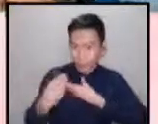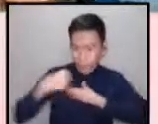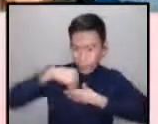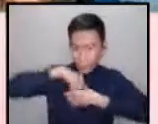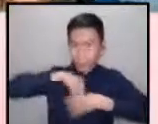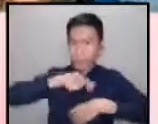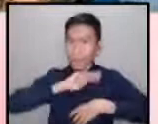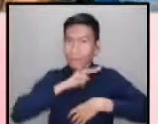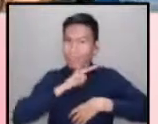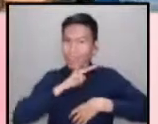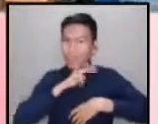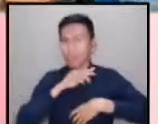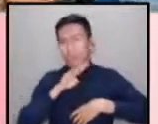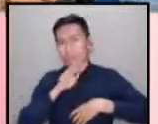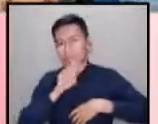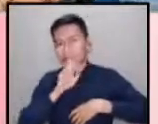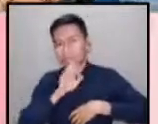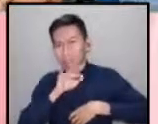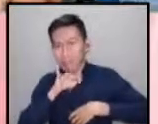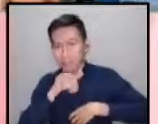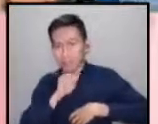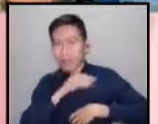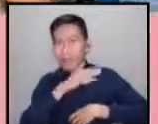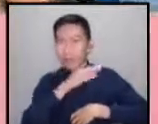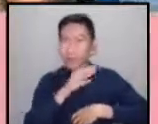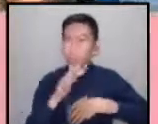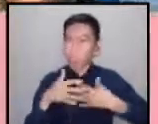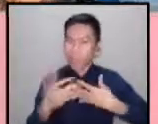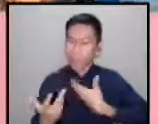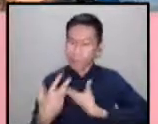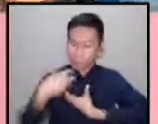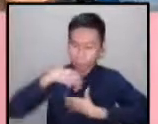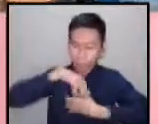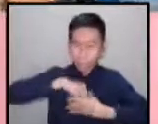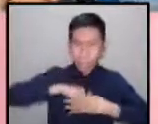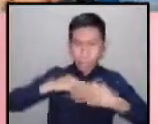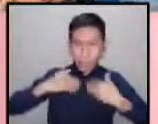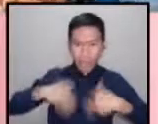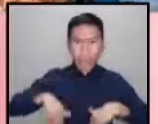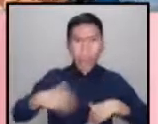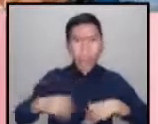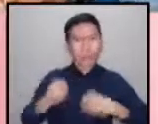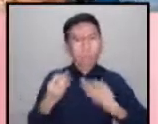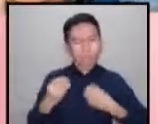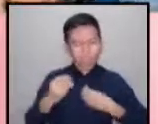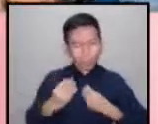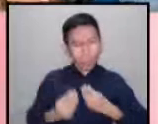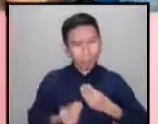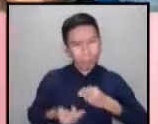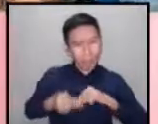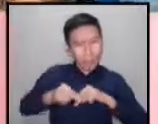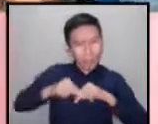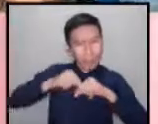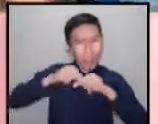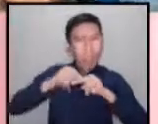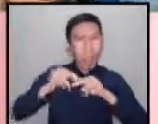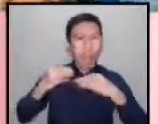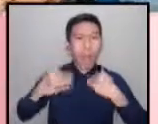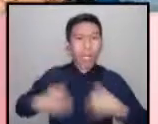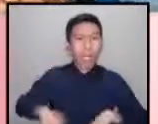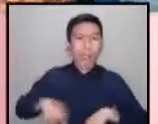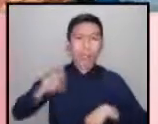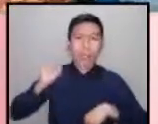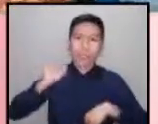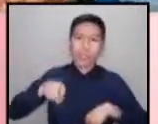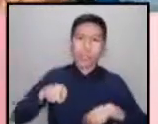at na-overwhelm ang ating katawan, syempre, magre-respond yan. You have to